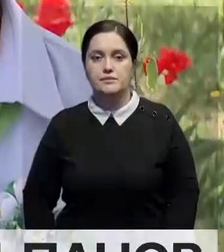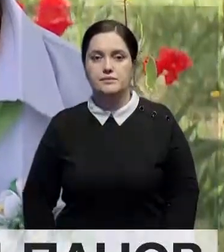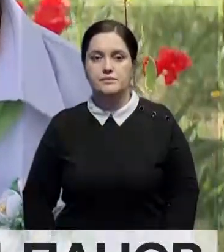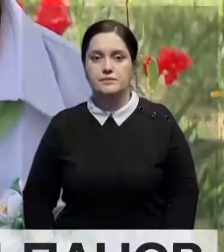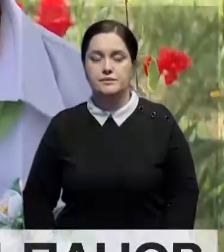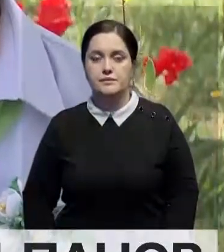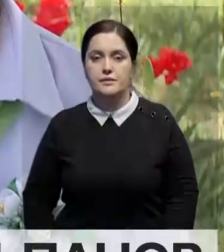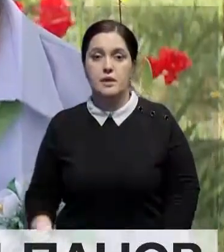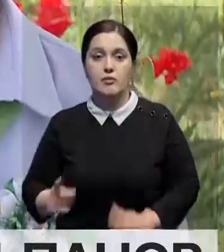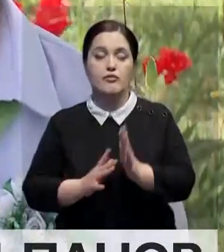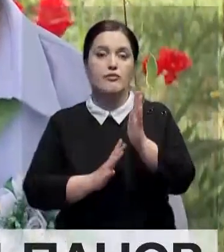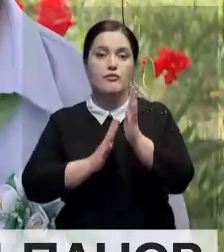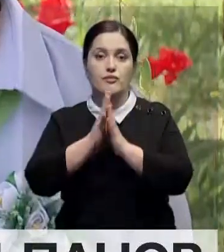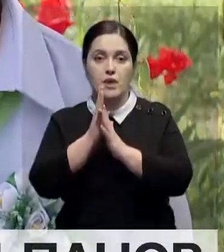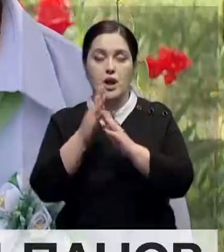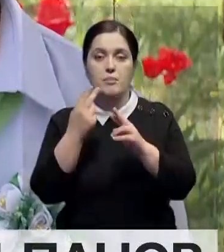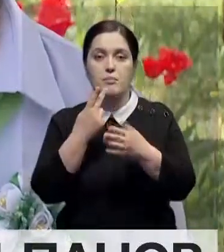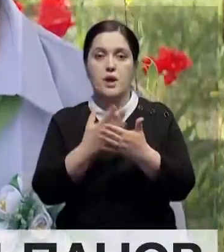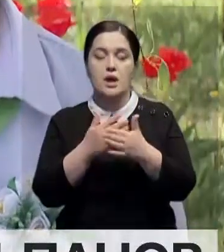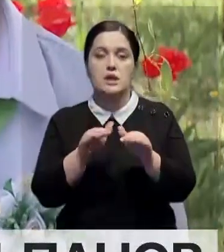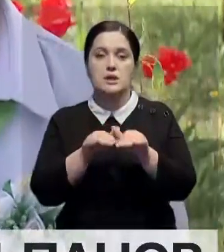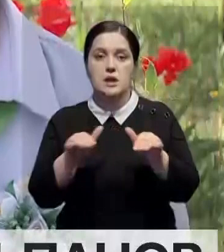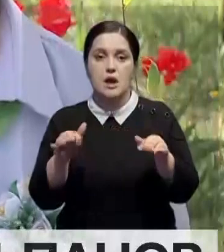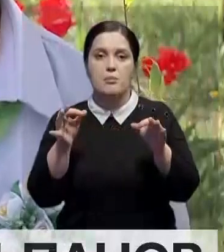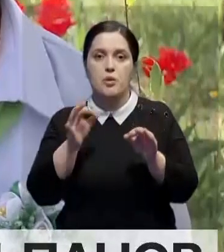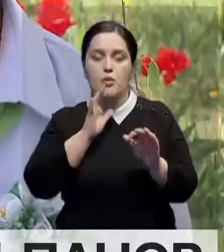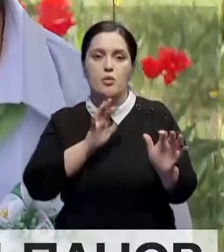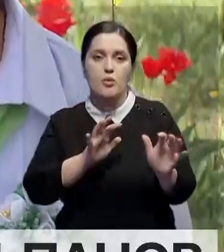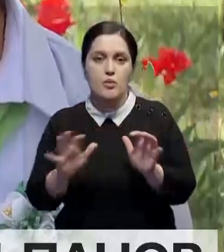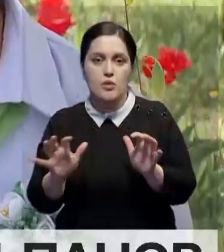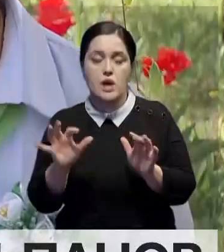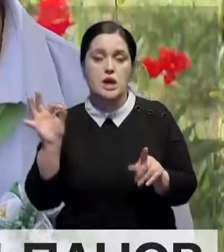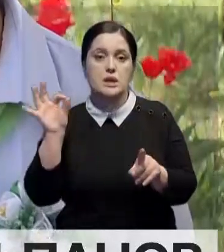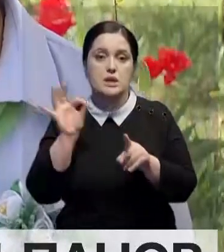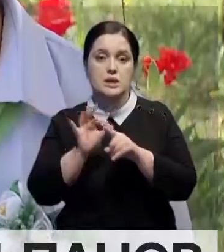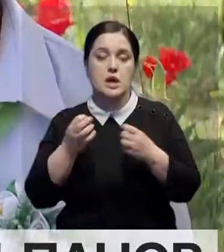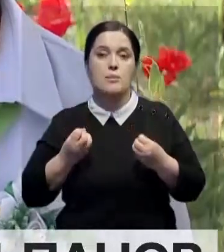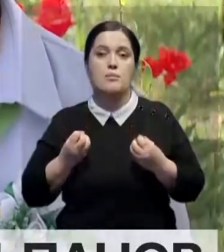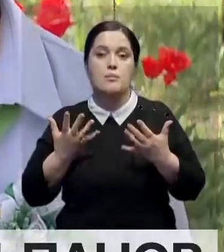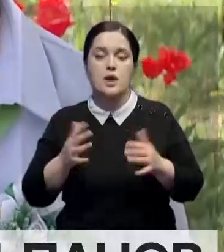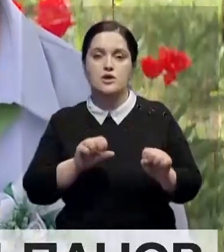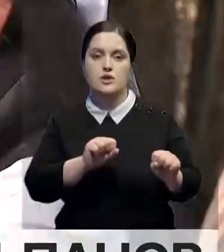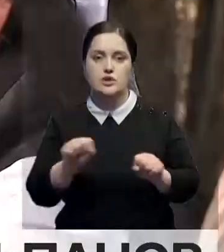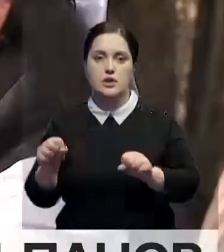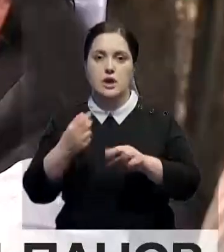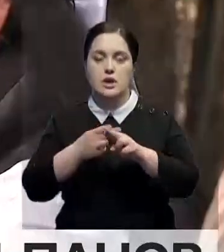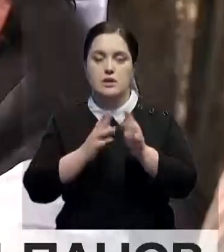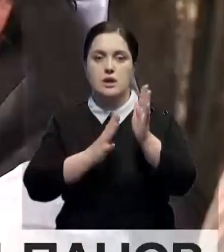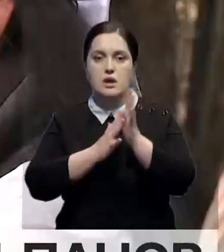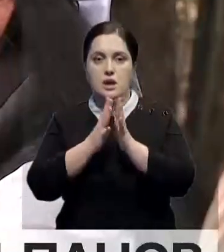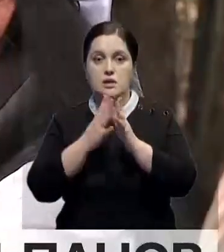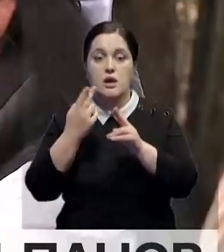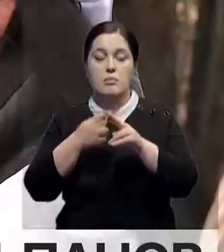тюльпаны. Здесь мы их выращиваем, показываем деткам, как правильно за ними ухаживать. Цель нашего праздника – защитить эти растения. В